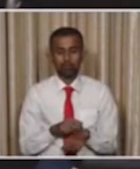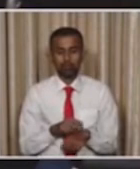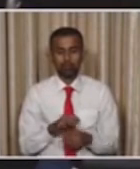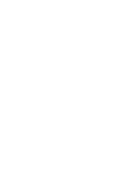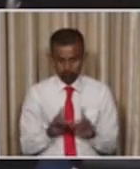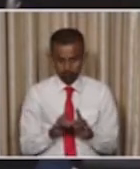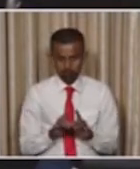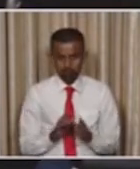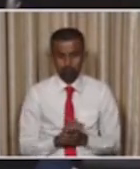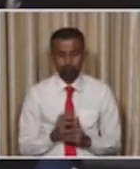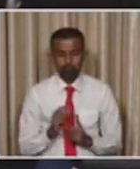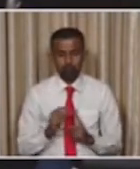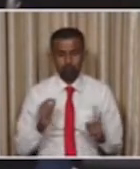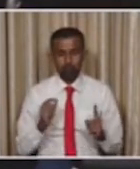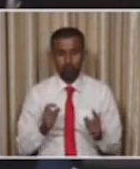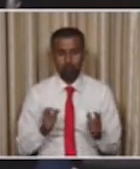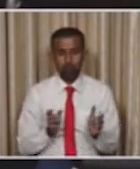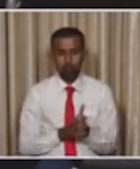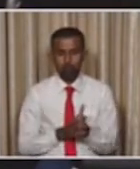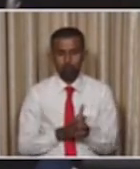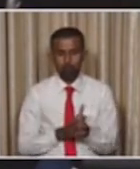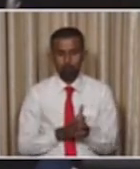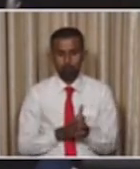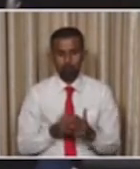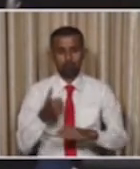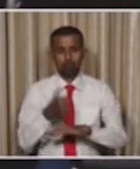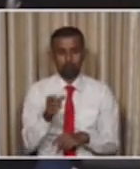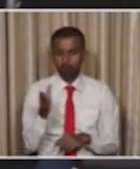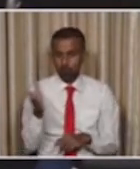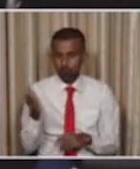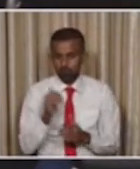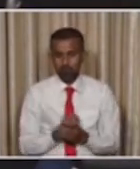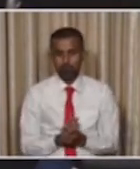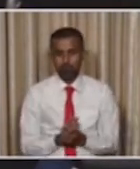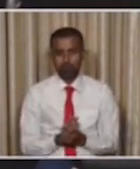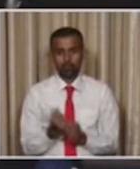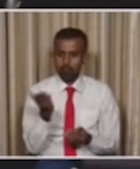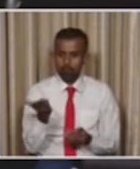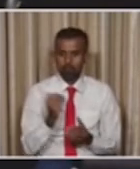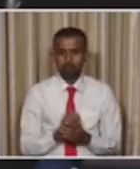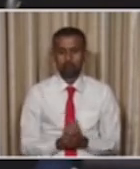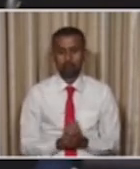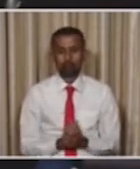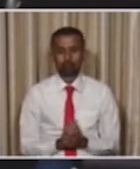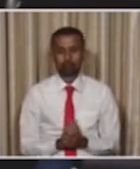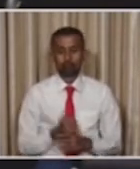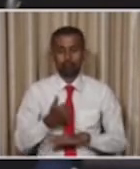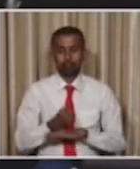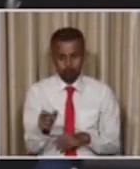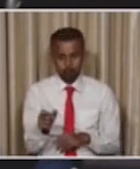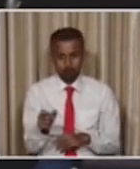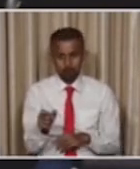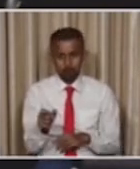නියෝග යටතේ පාර්ලිමේන්තු කාරක සභා තියෙනවා, කාරක සභා සභාපතිලා ඉන්නවා, ඒගොල්ලන්ට බලතල තියෙනවා. එතකොට ඒ